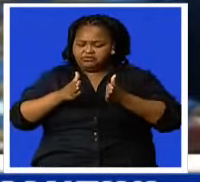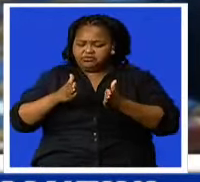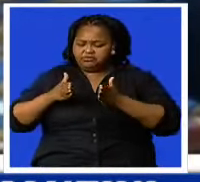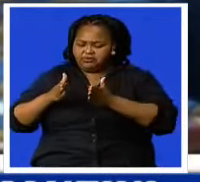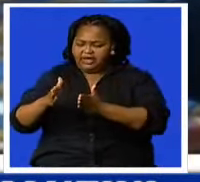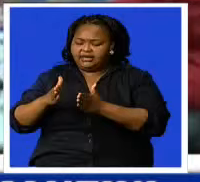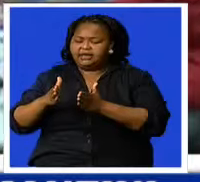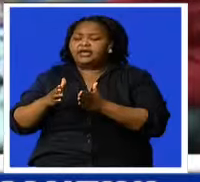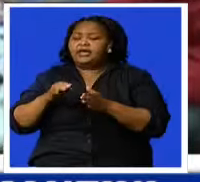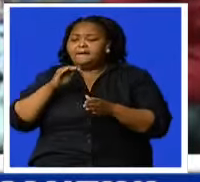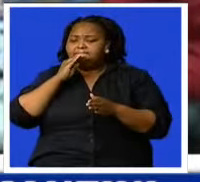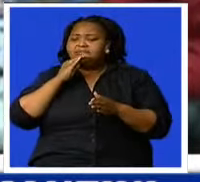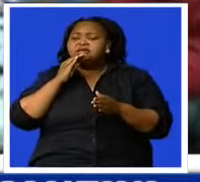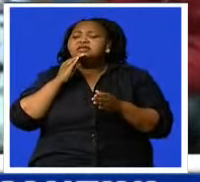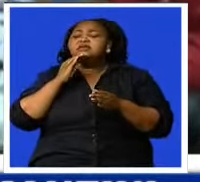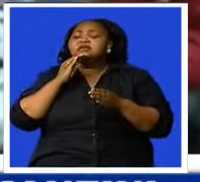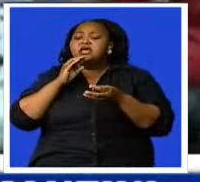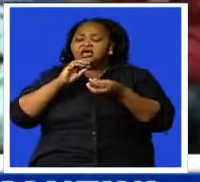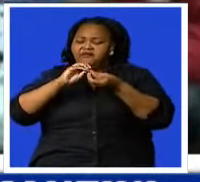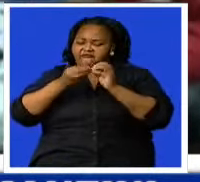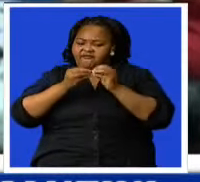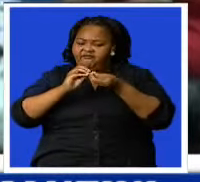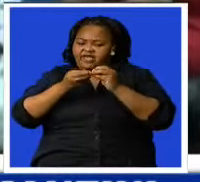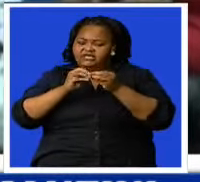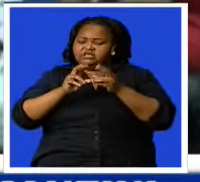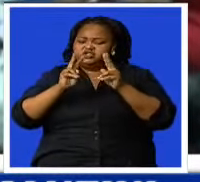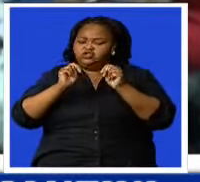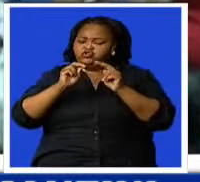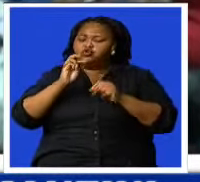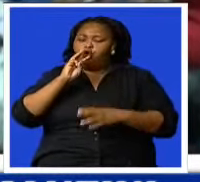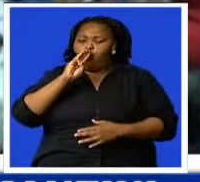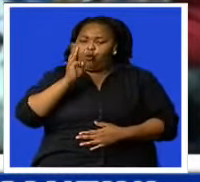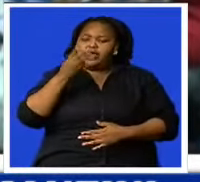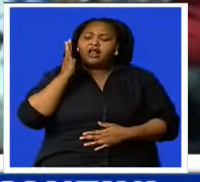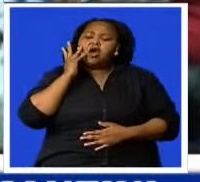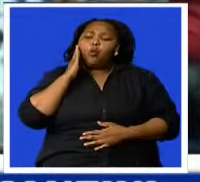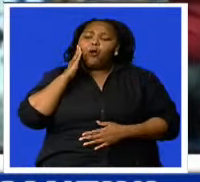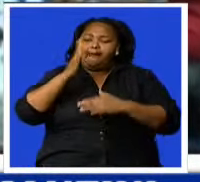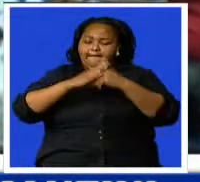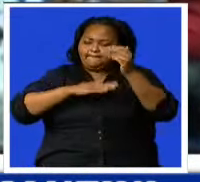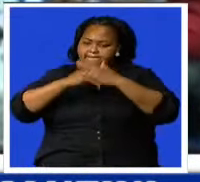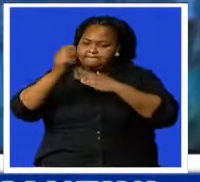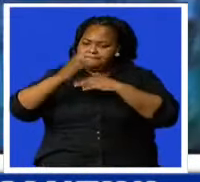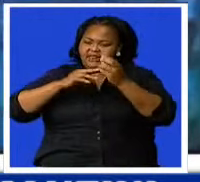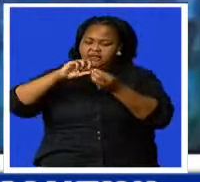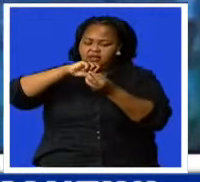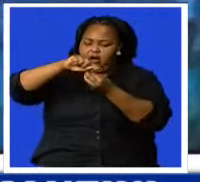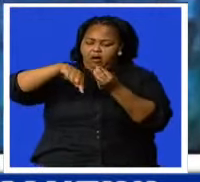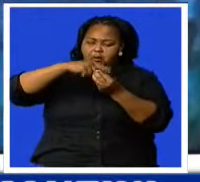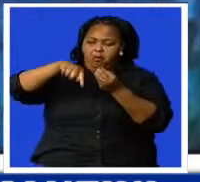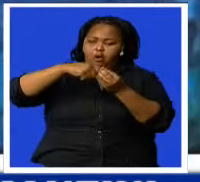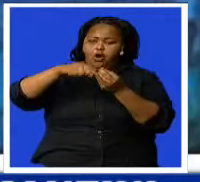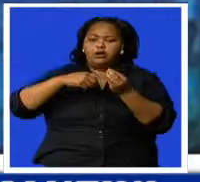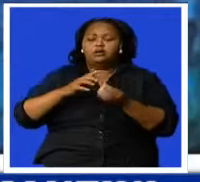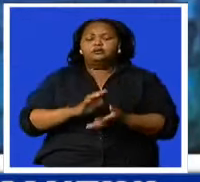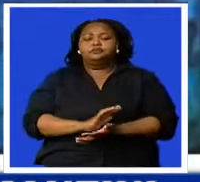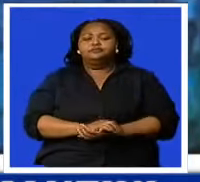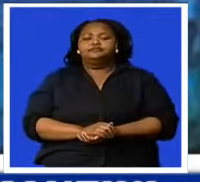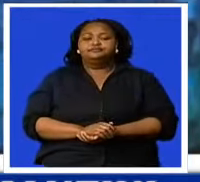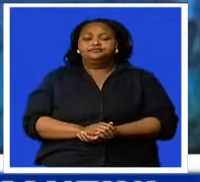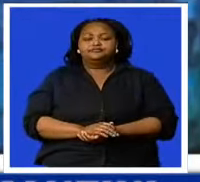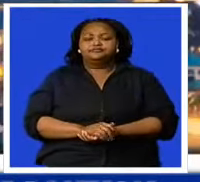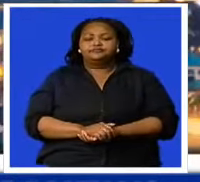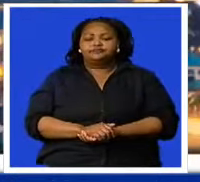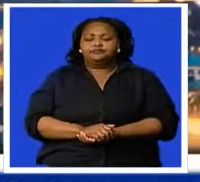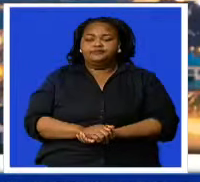kunesifiso sekusakha kabusha nakwakhiwa le mall. Tindzabeni, Eswatini TV, kube yathemkosi Mavimbela ezulwini.